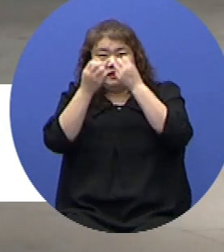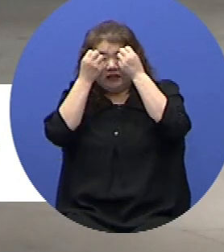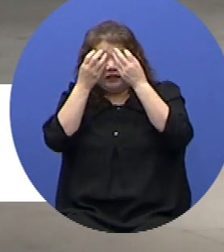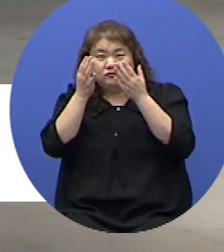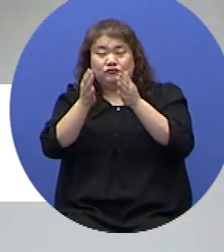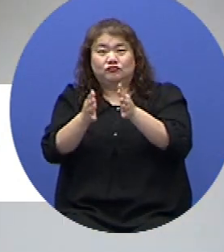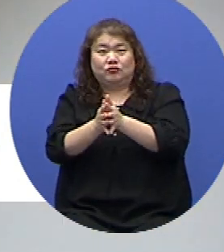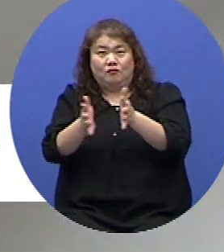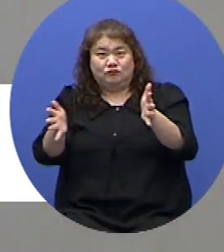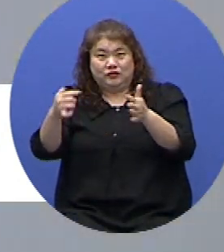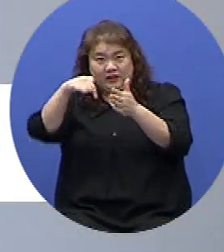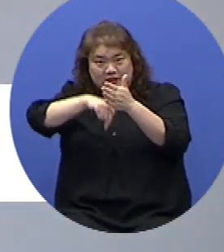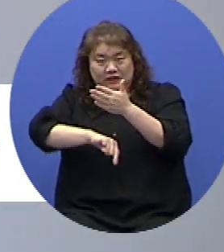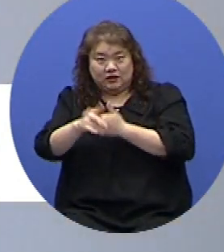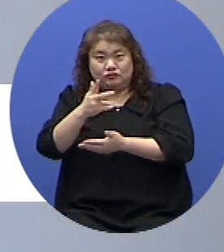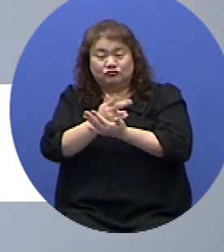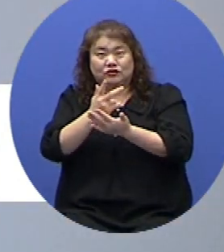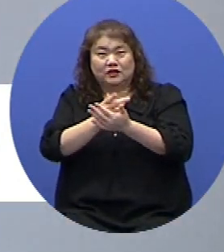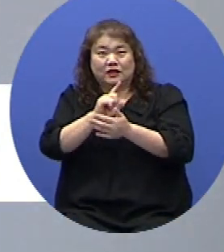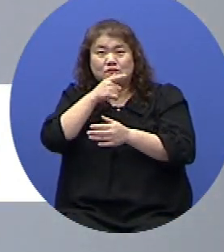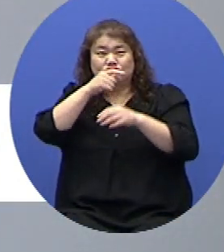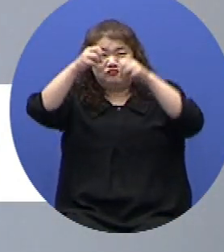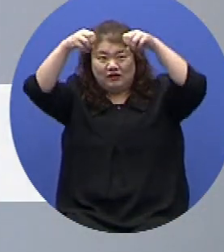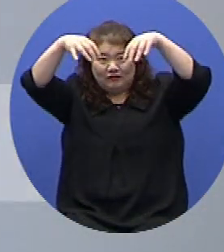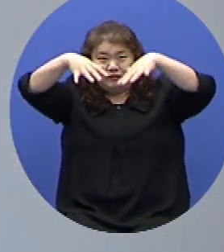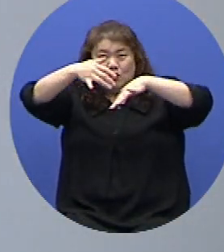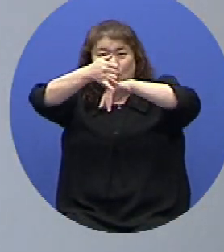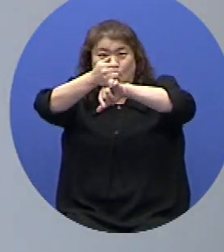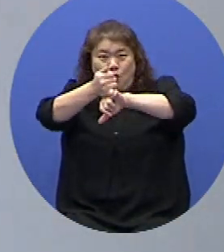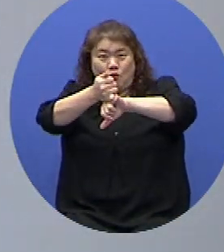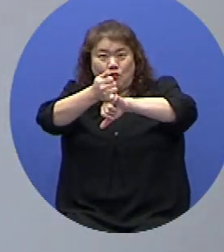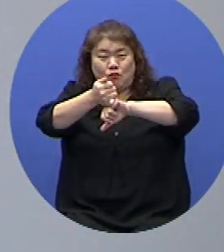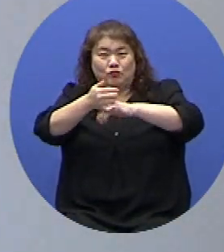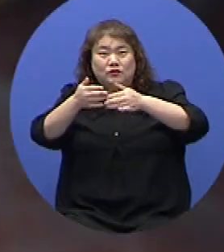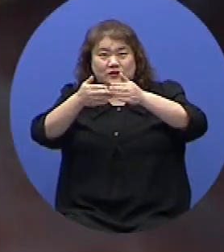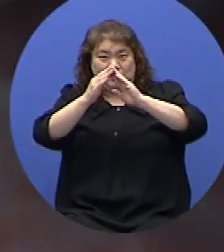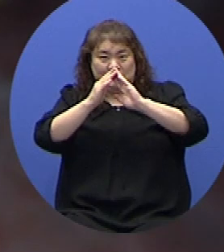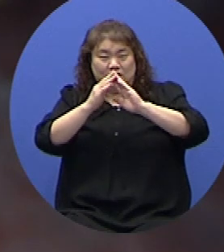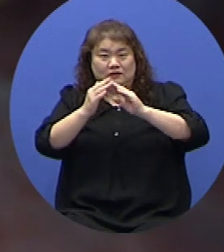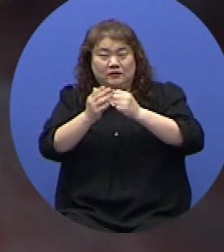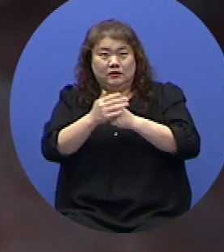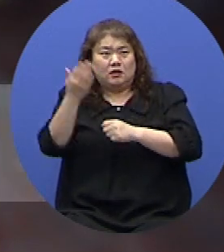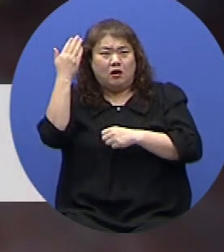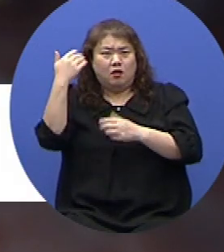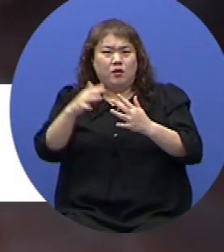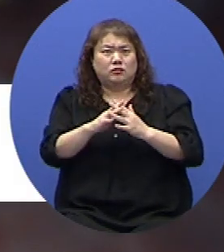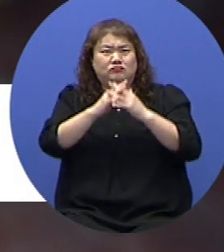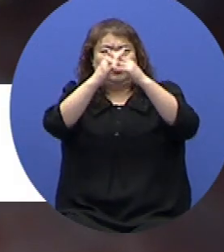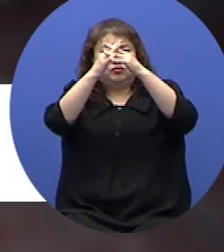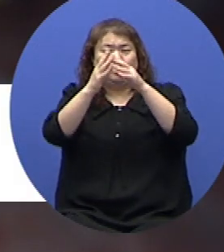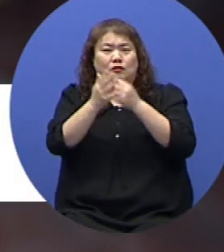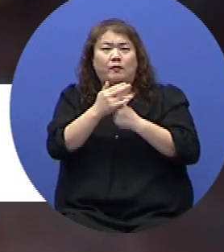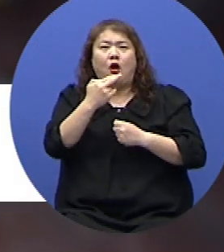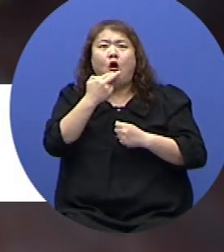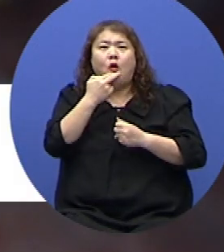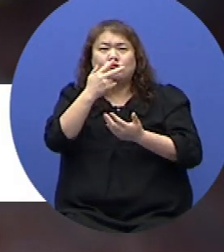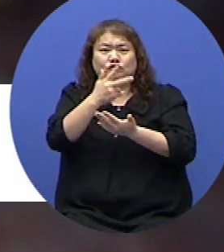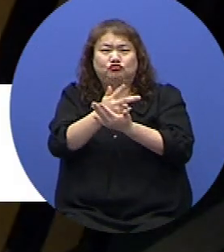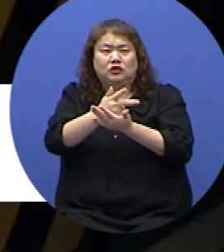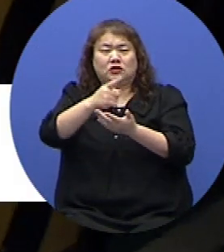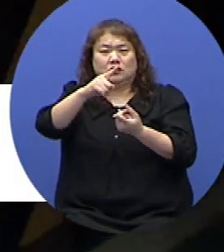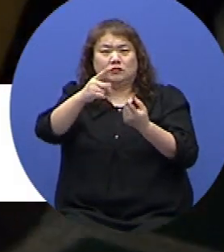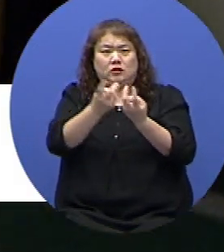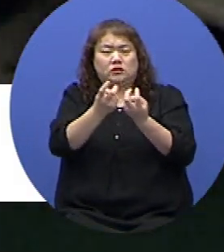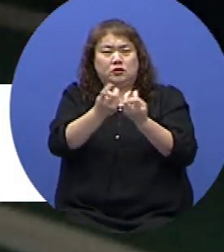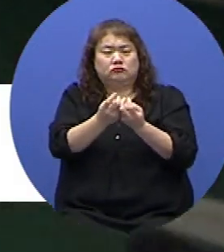지하 주차장에 스프링클러 설치를 의무화한다는 것입니다. 하지만 과거에 지어져 스프링클러가 없는 지하 주차장의